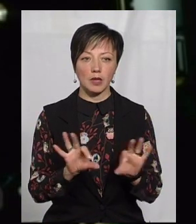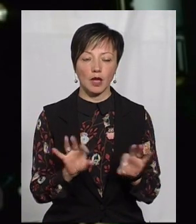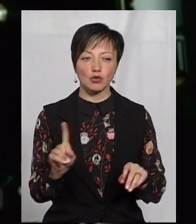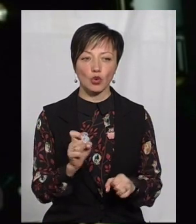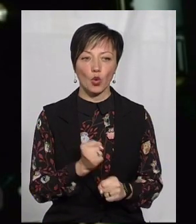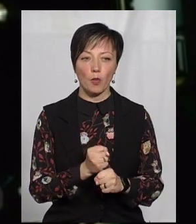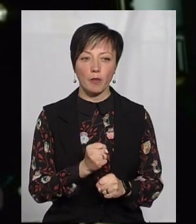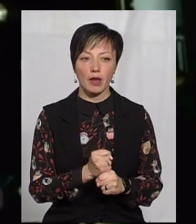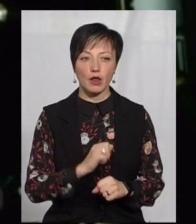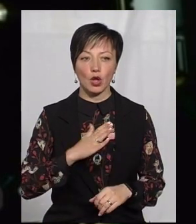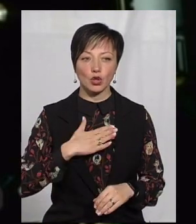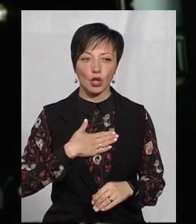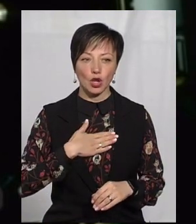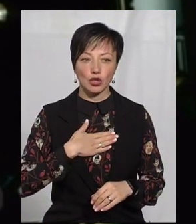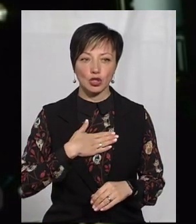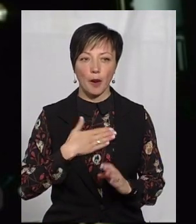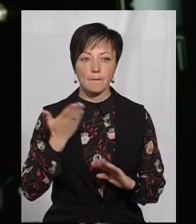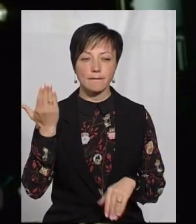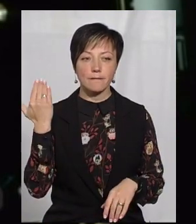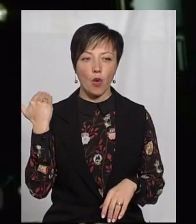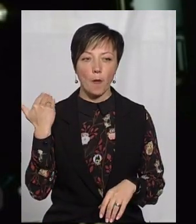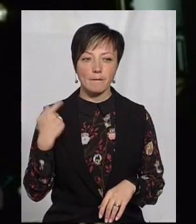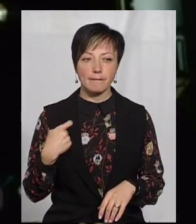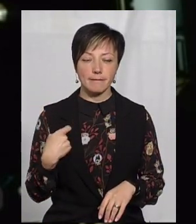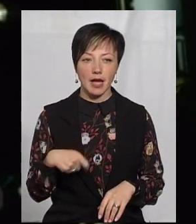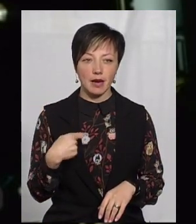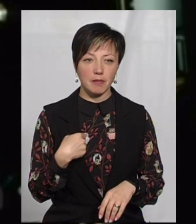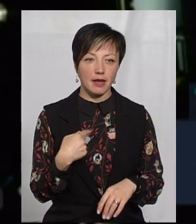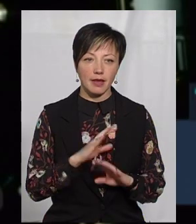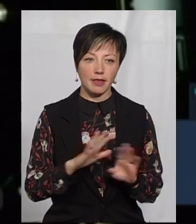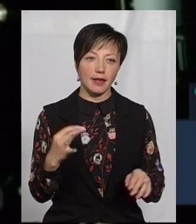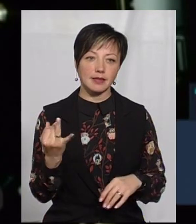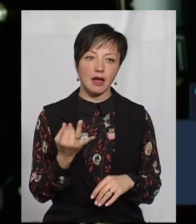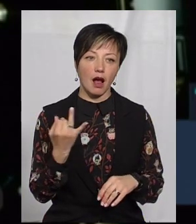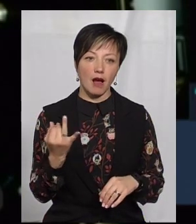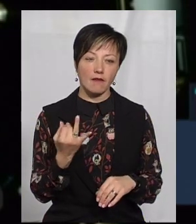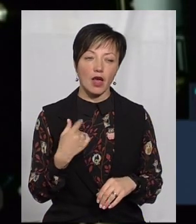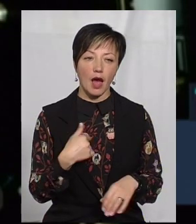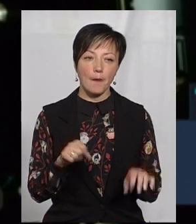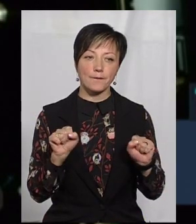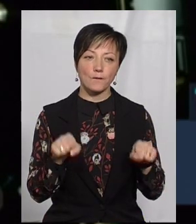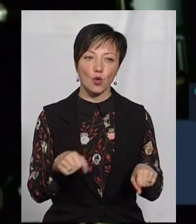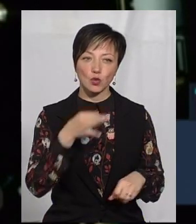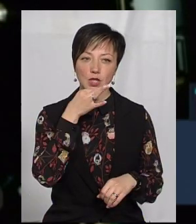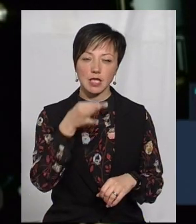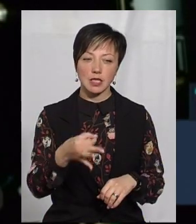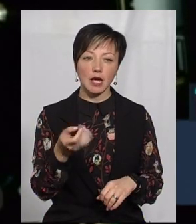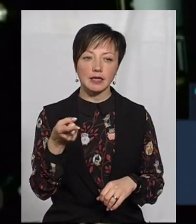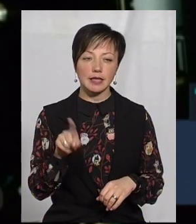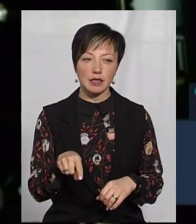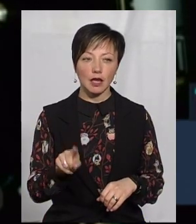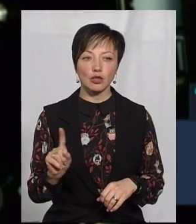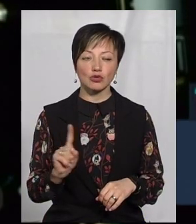робили наші попередники, тому що це мені взагалі не цікаво. Да, я можу сказати тільки те,